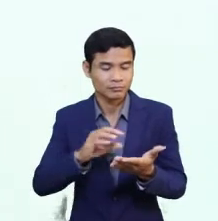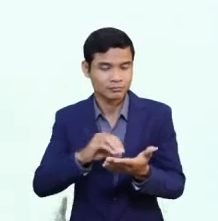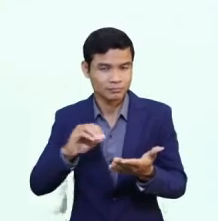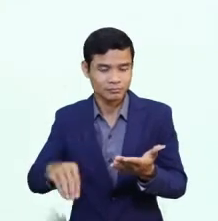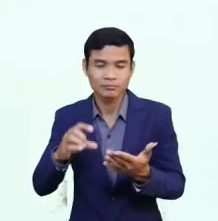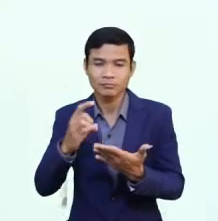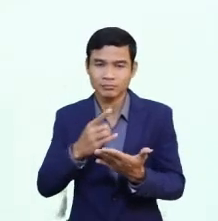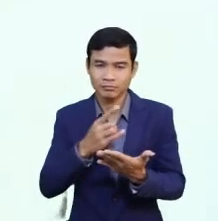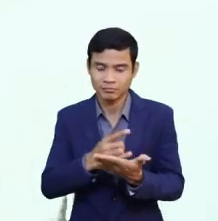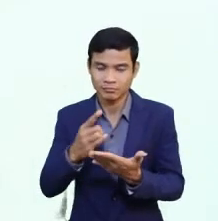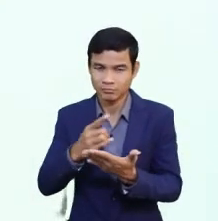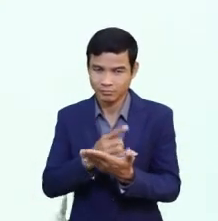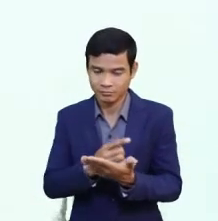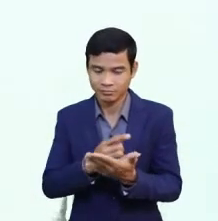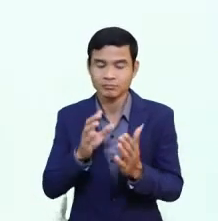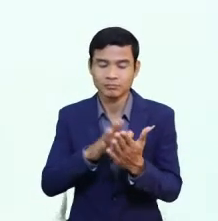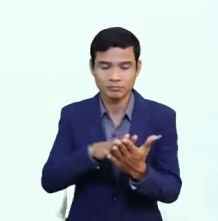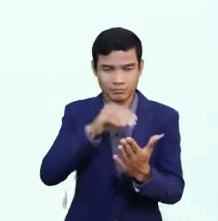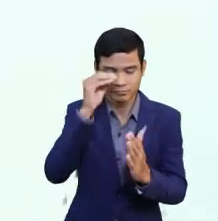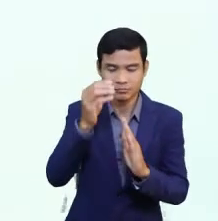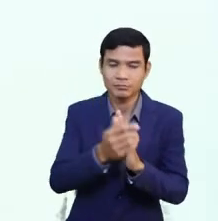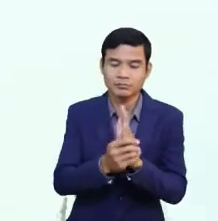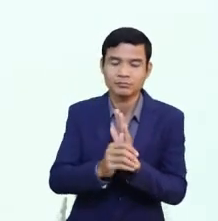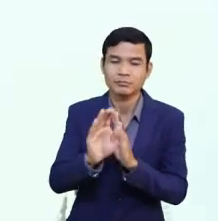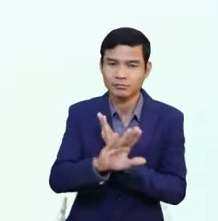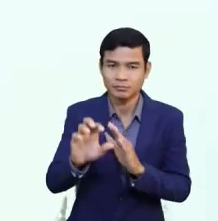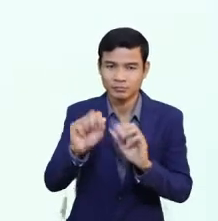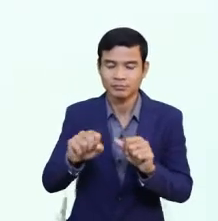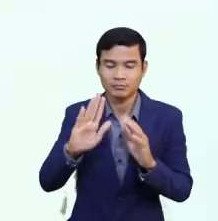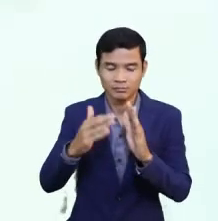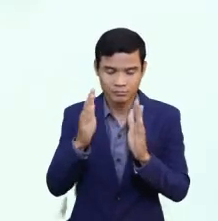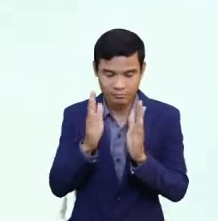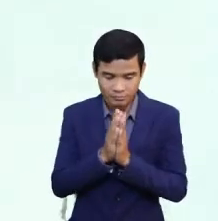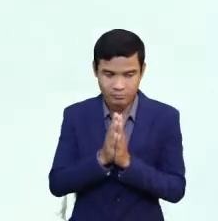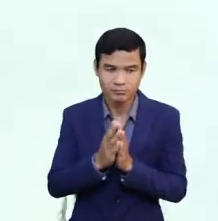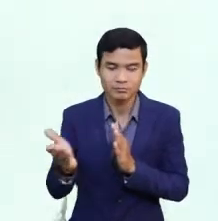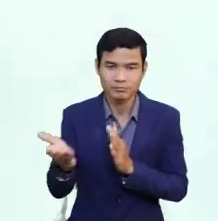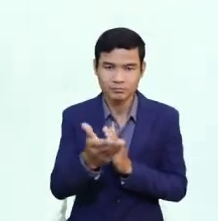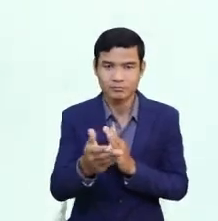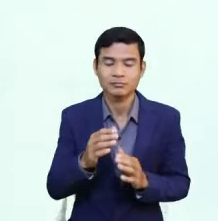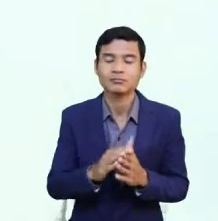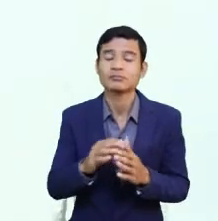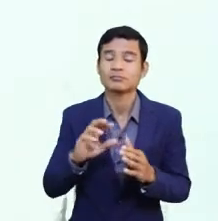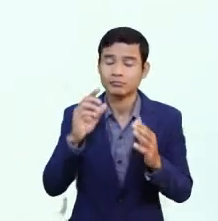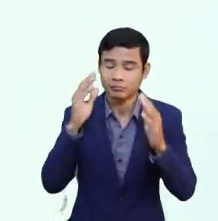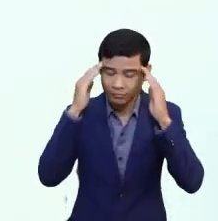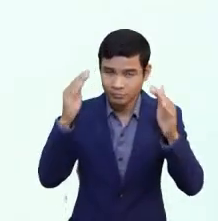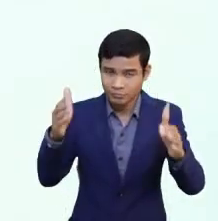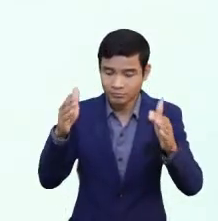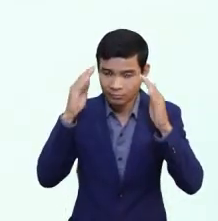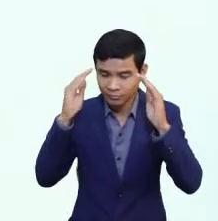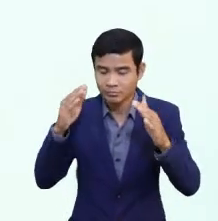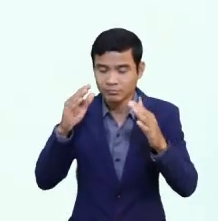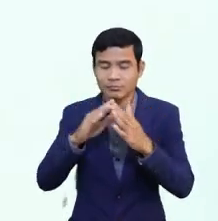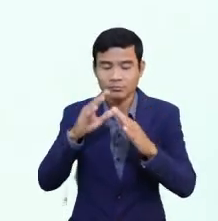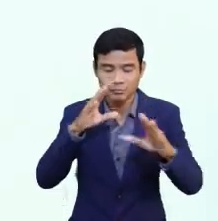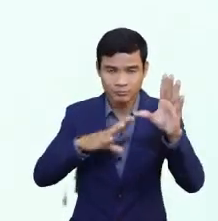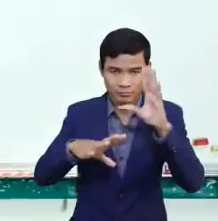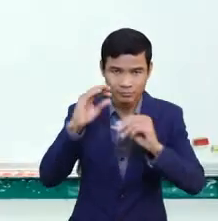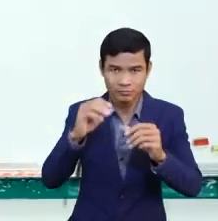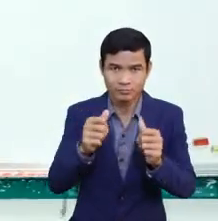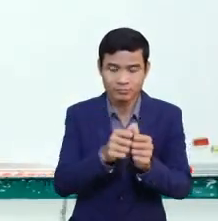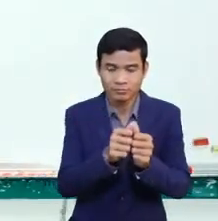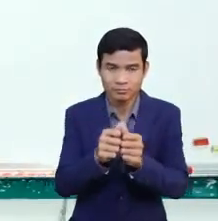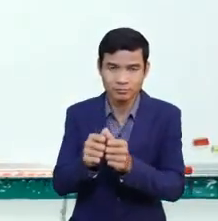mê riêng bị khăn xếp hơi sạc xa cô rộ bà dương bàn chà con tặng ác nè đẹp bàn dục chật tục đã chà dục chật